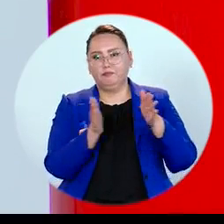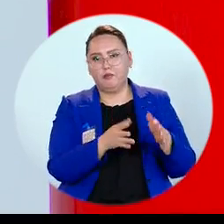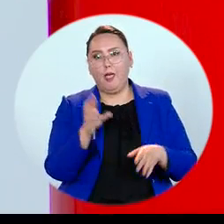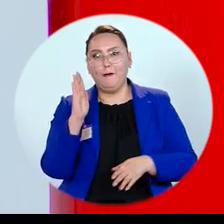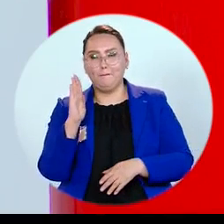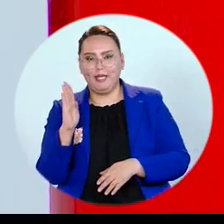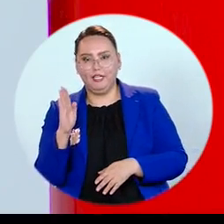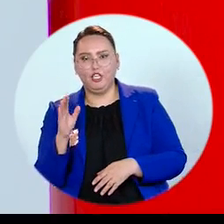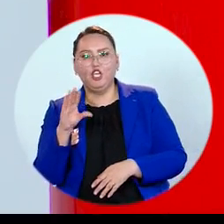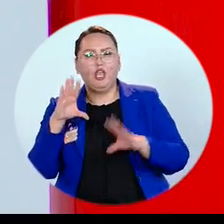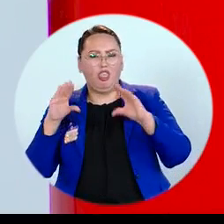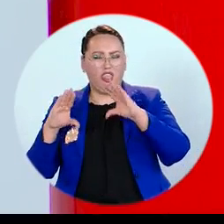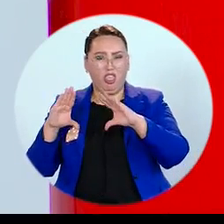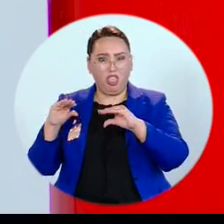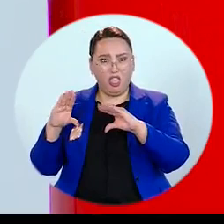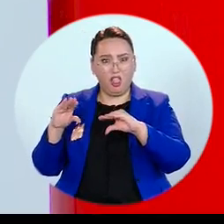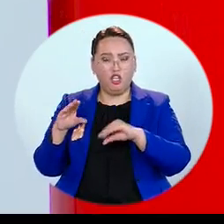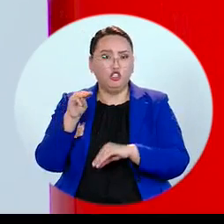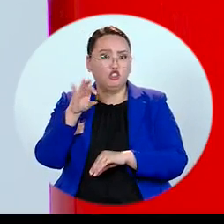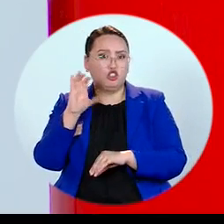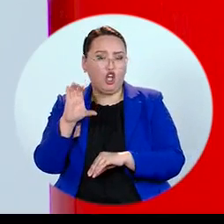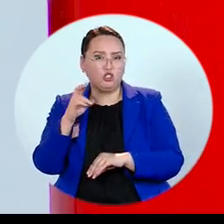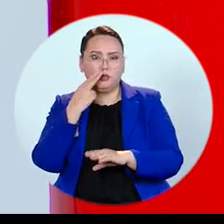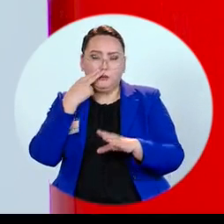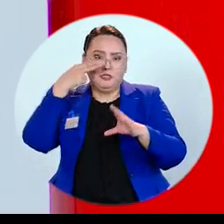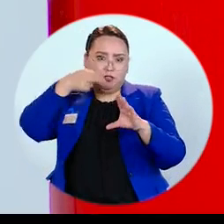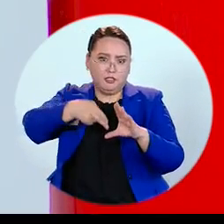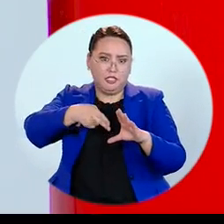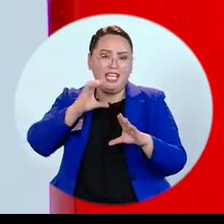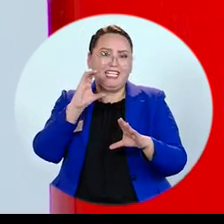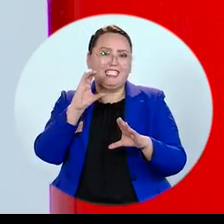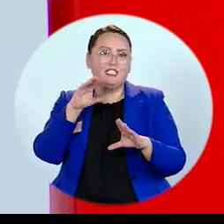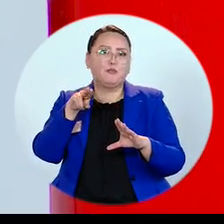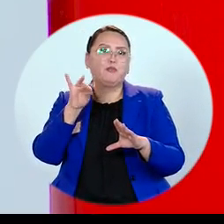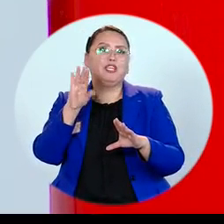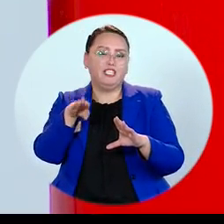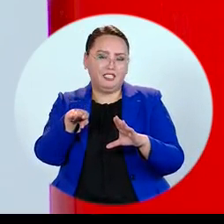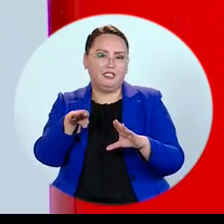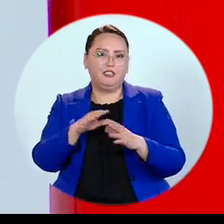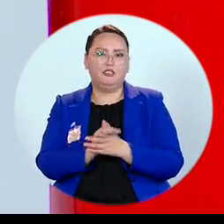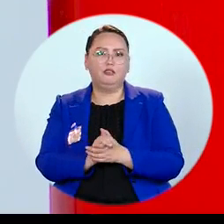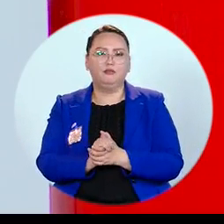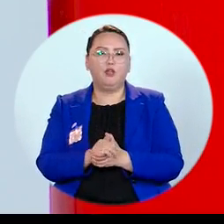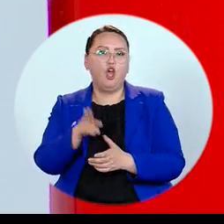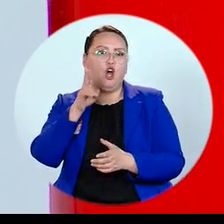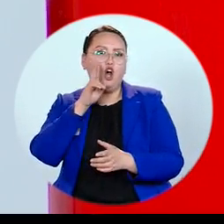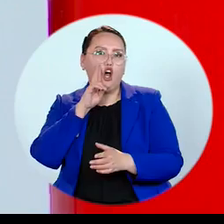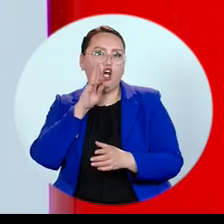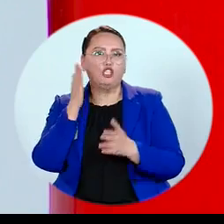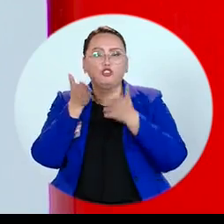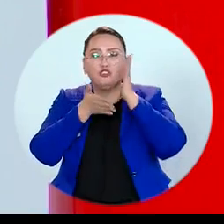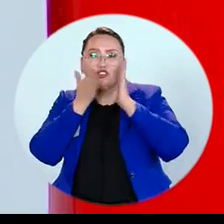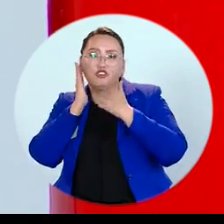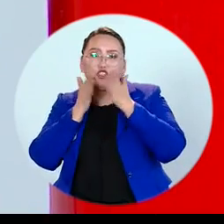གེད གེད ངེམ འགུག གེི ཁེད གེལ